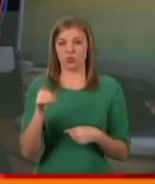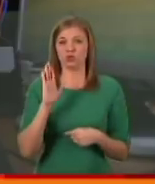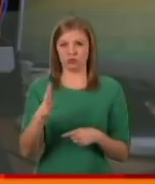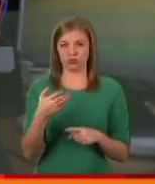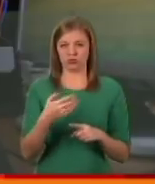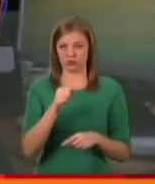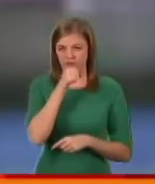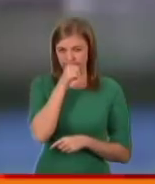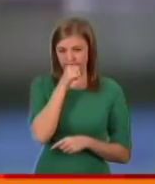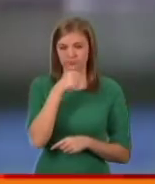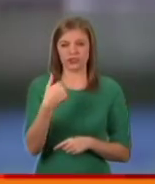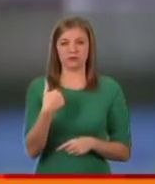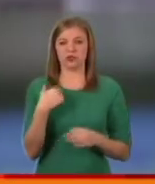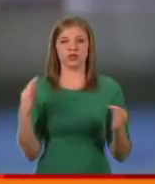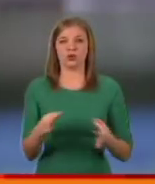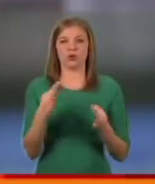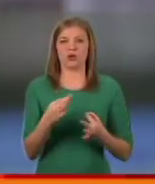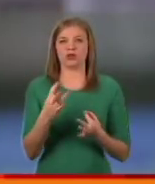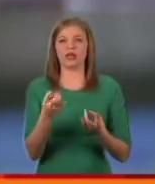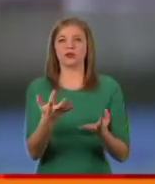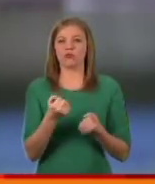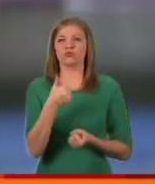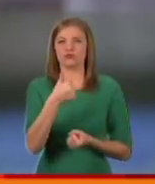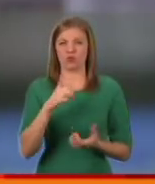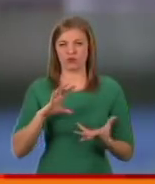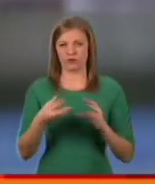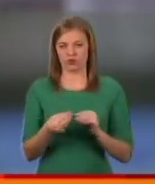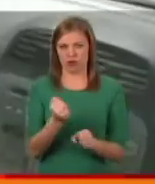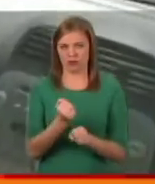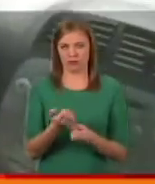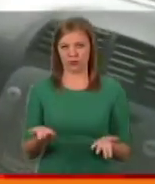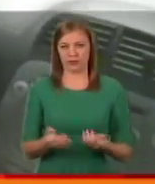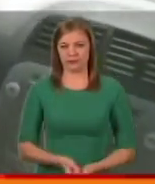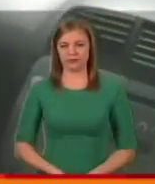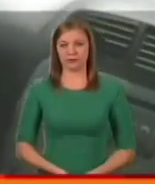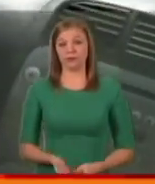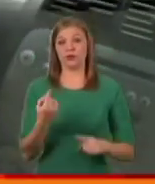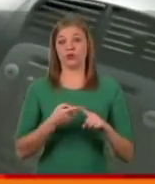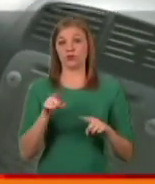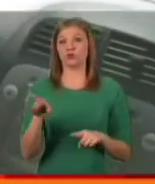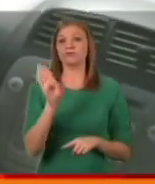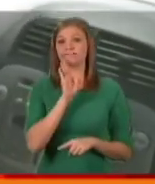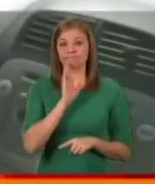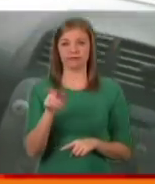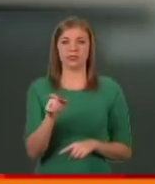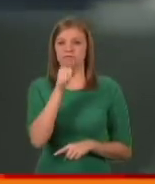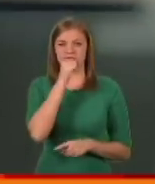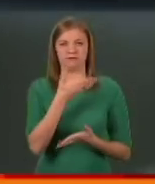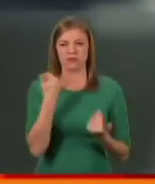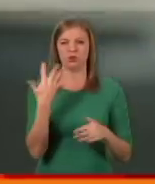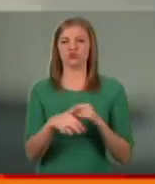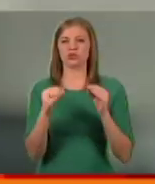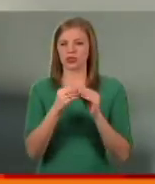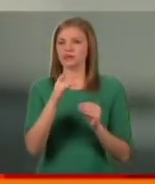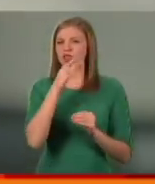это умалчивать, мы никогда не получим хорошего результата работы. Тому Наталія Мазур і не мовчить. Уже